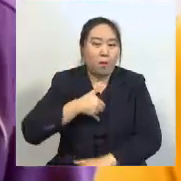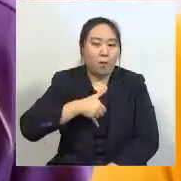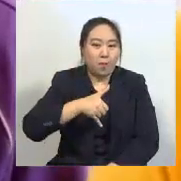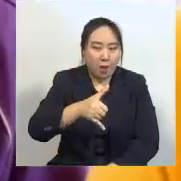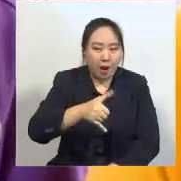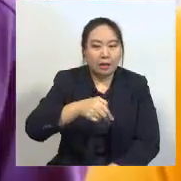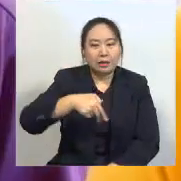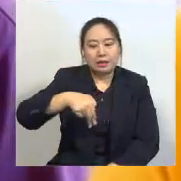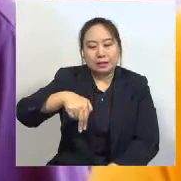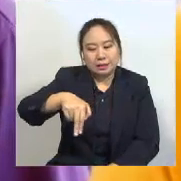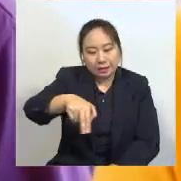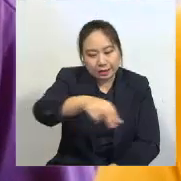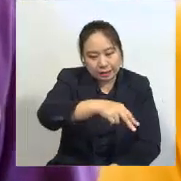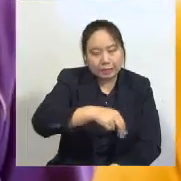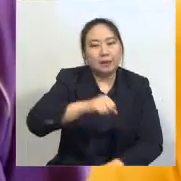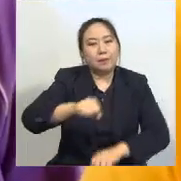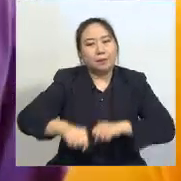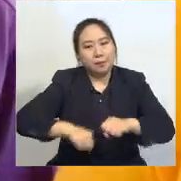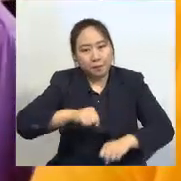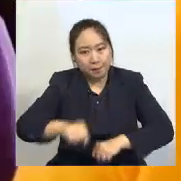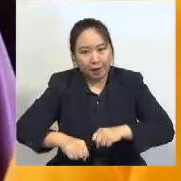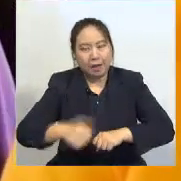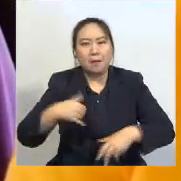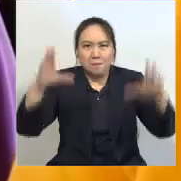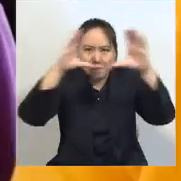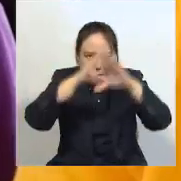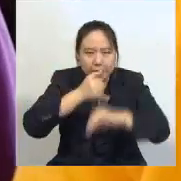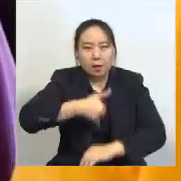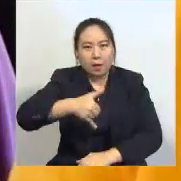เขามาเดินแล้ว3โมงประมาณนั้นนะแล้วก็มาช่วงกลางคืน